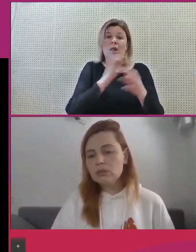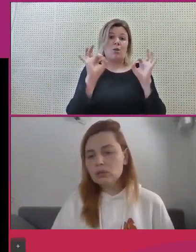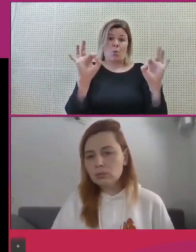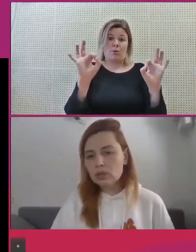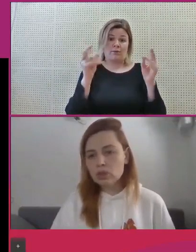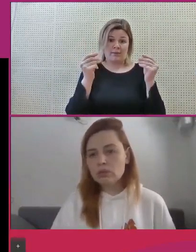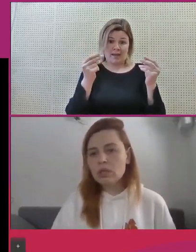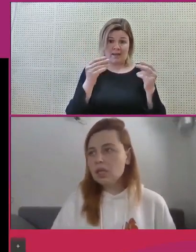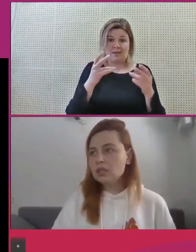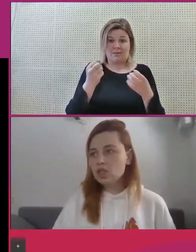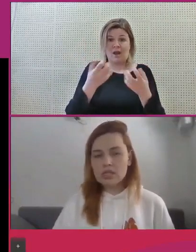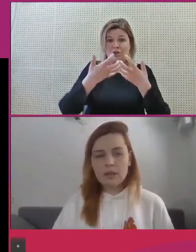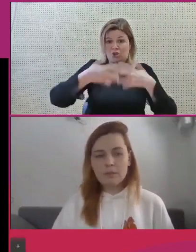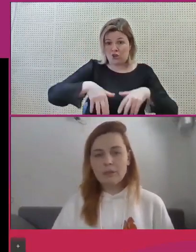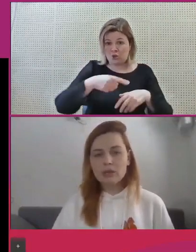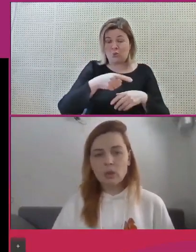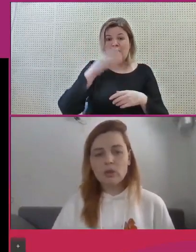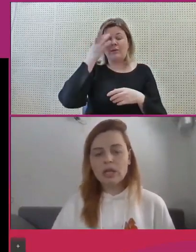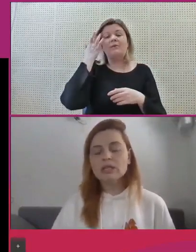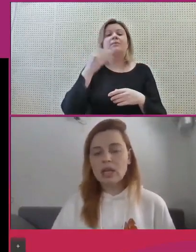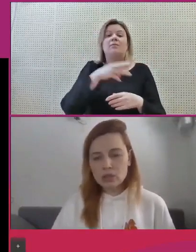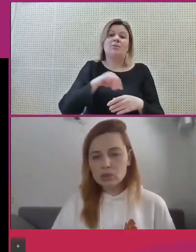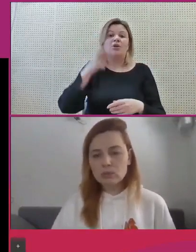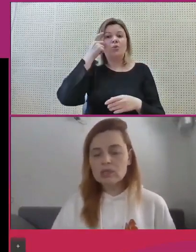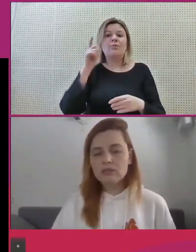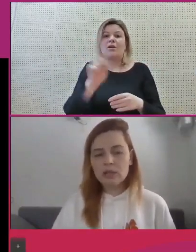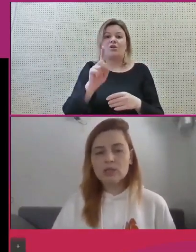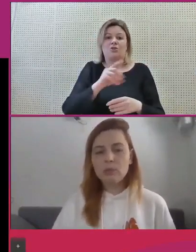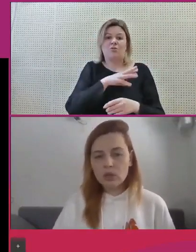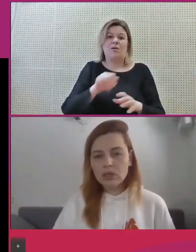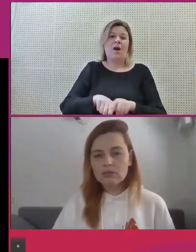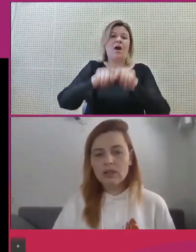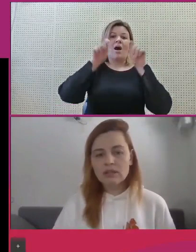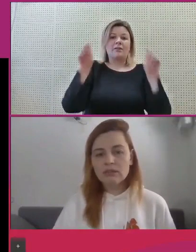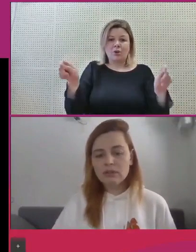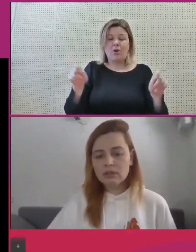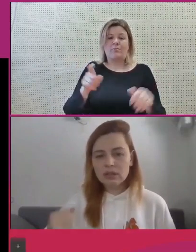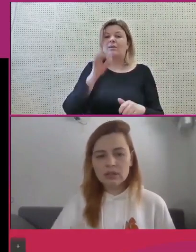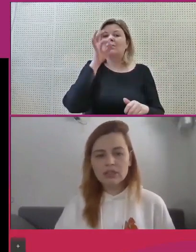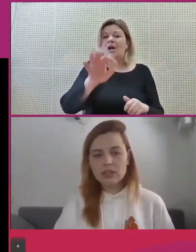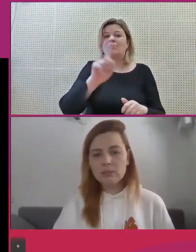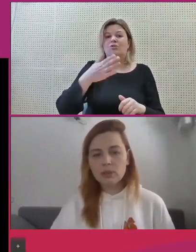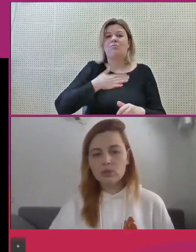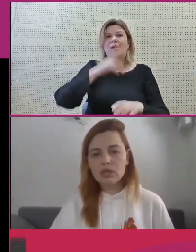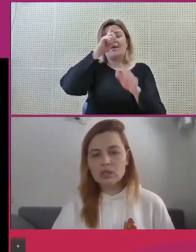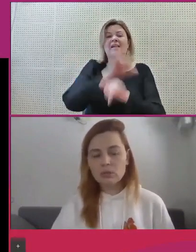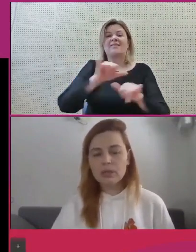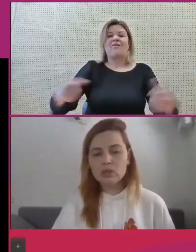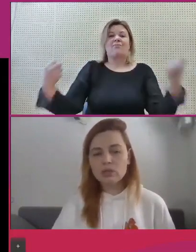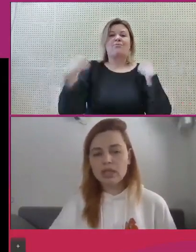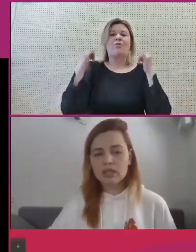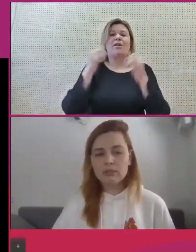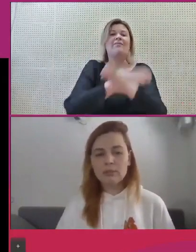и мы думали, что сейчас мы откроем, как скажем, что мы развиваем спорт для инвалидов. Ох, все нам придут